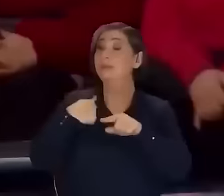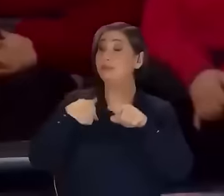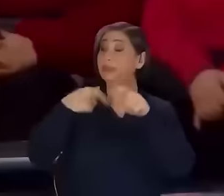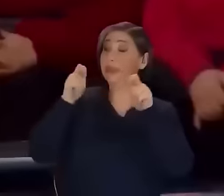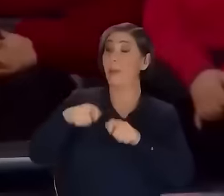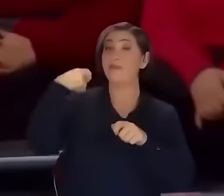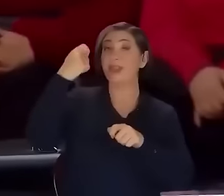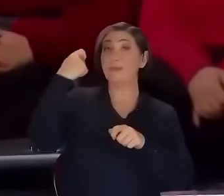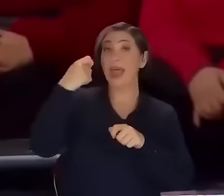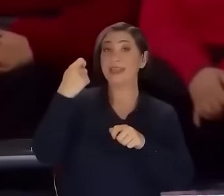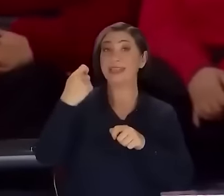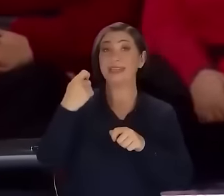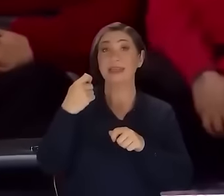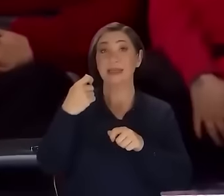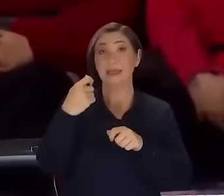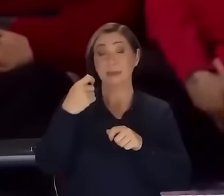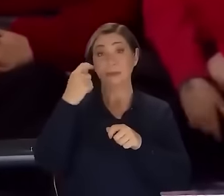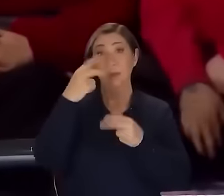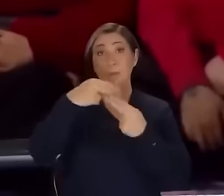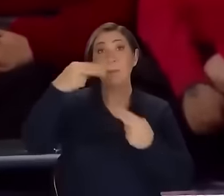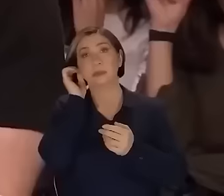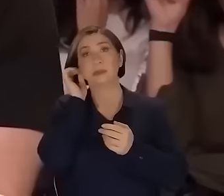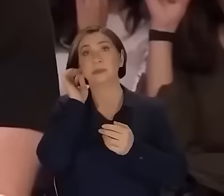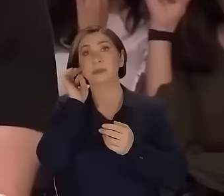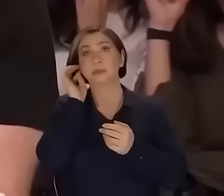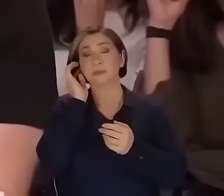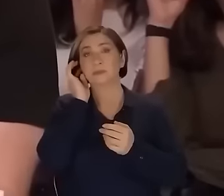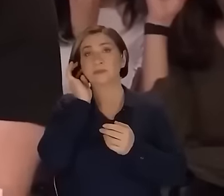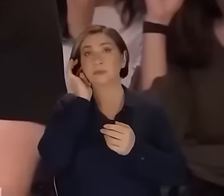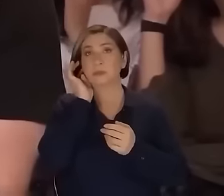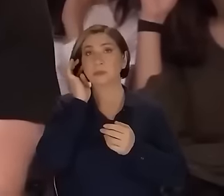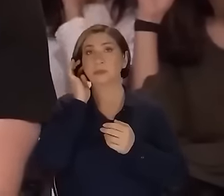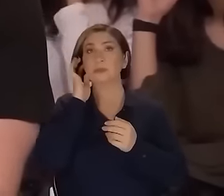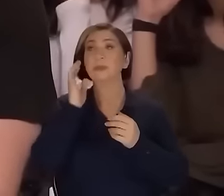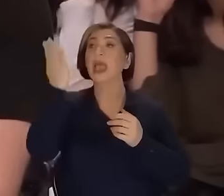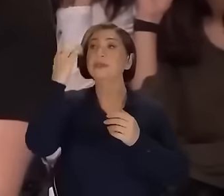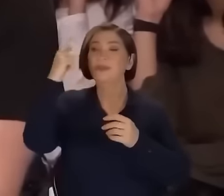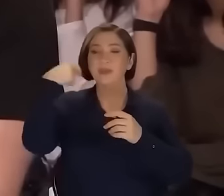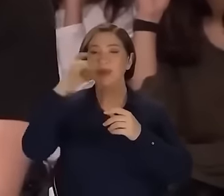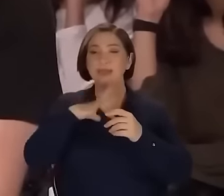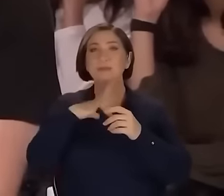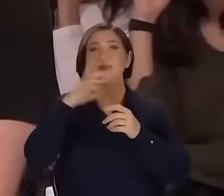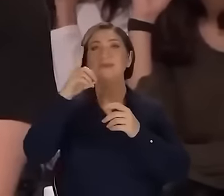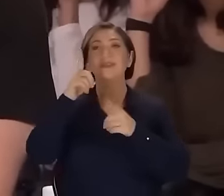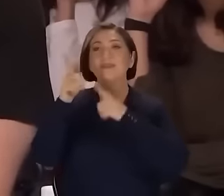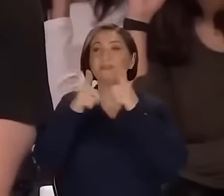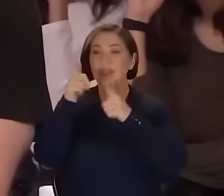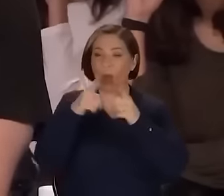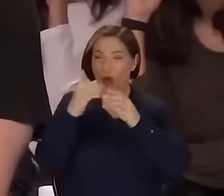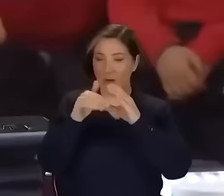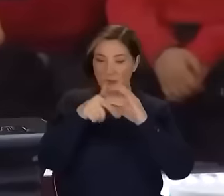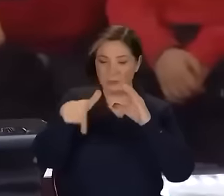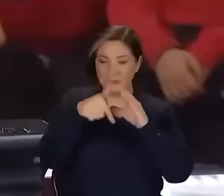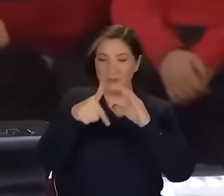yapan filmler diye bir şey var belgesel. İzledim onu. Dirty Dancing'le başladı. Mesela Dirty Dancing. Dirty Dancing hakikaten bir video zincirinin